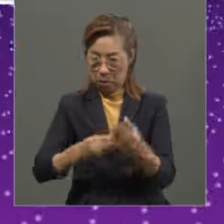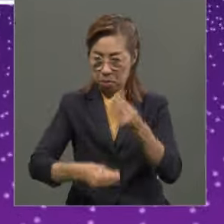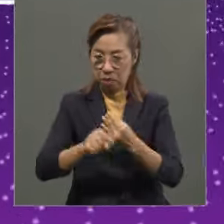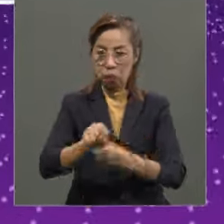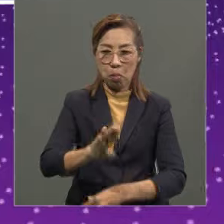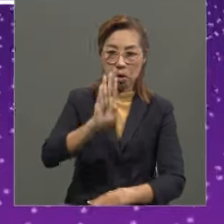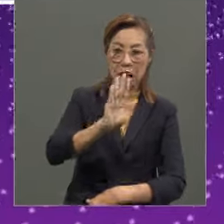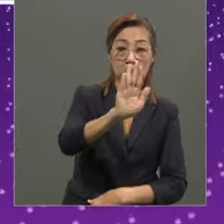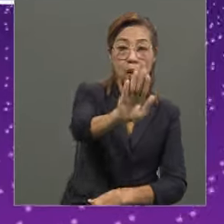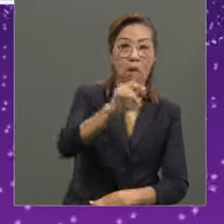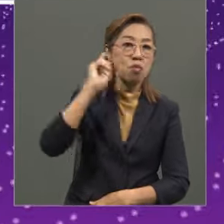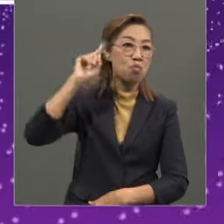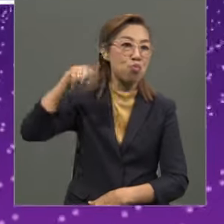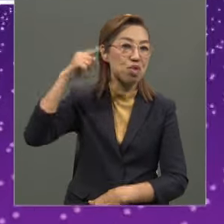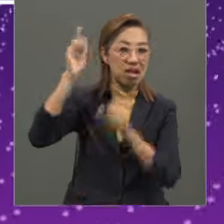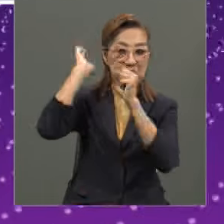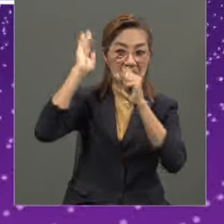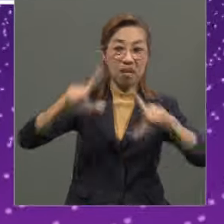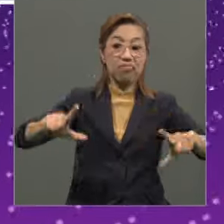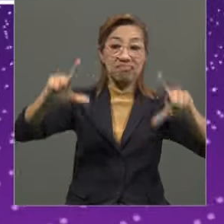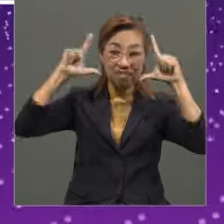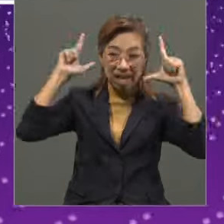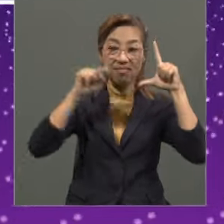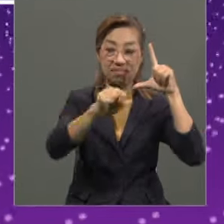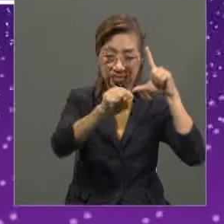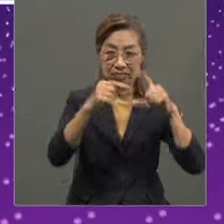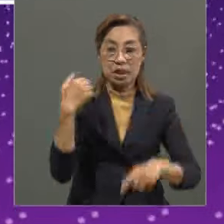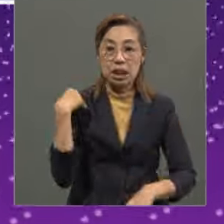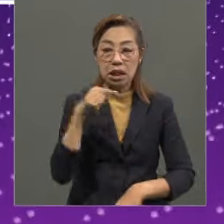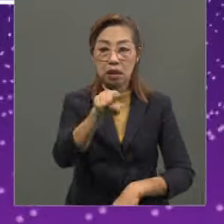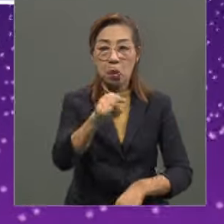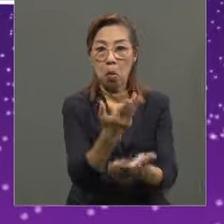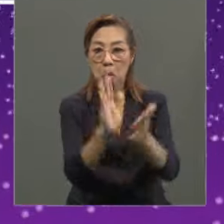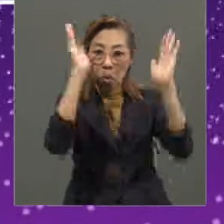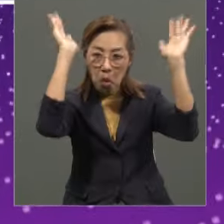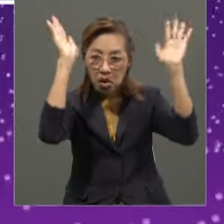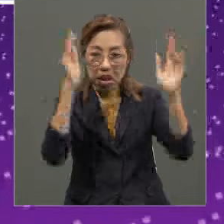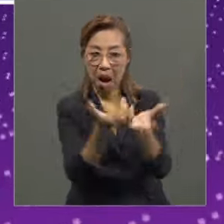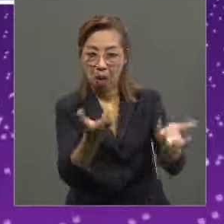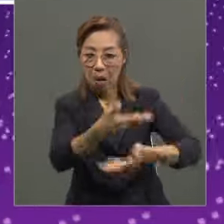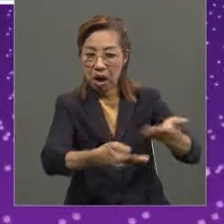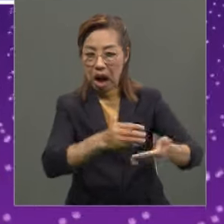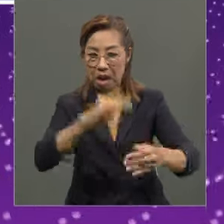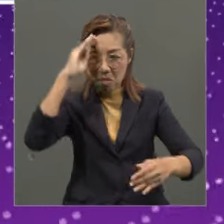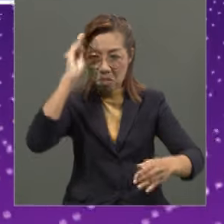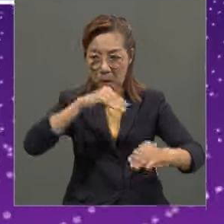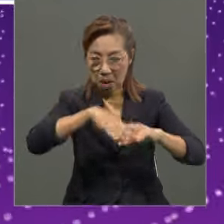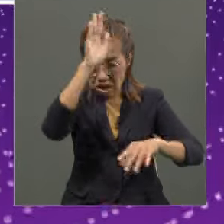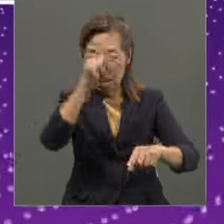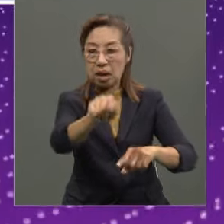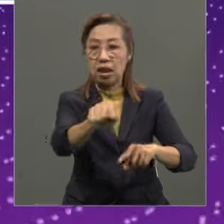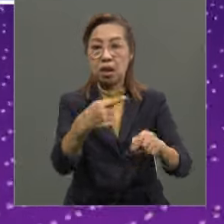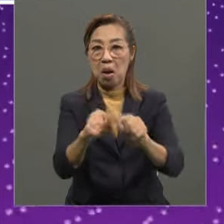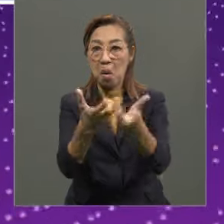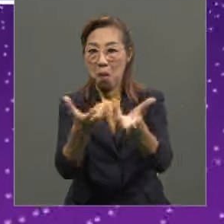ษัทของพิธีกรชื่อดังเนี่ยนะครับเรื่องของการโฆษณาสินค้าเกินจริงรวมไปถึงไม่สามารถน